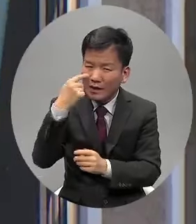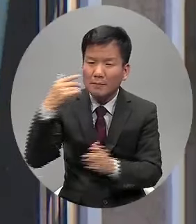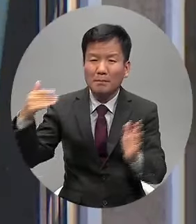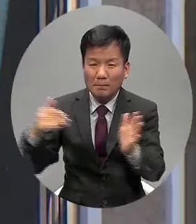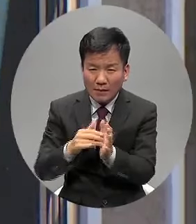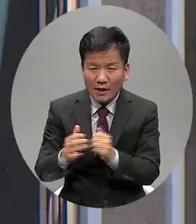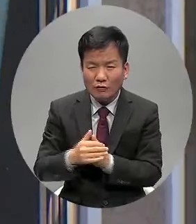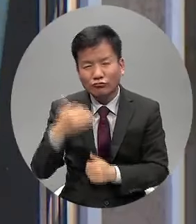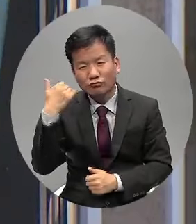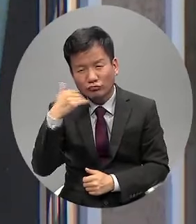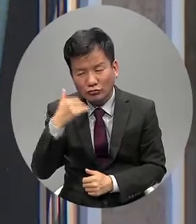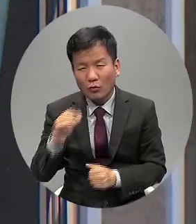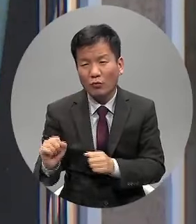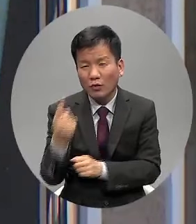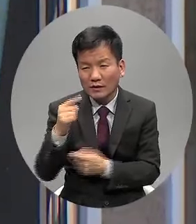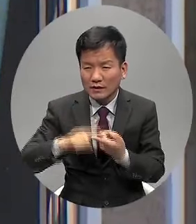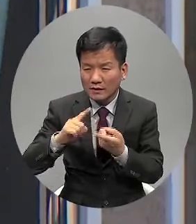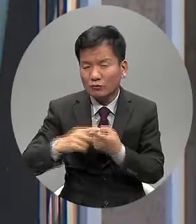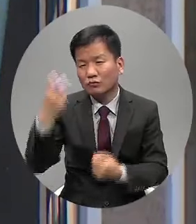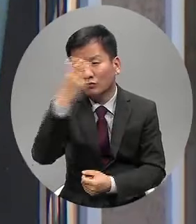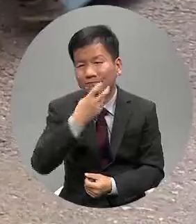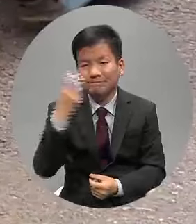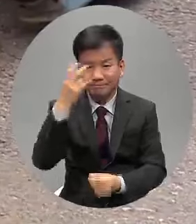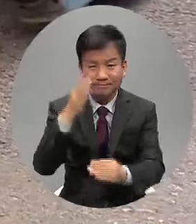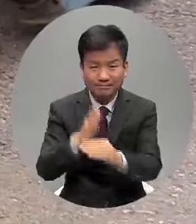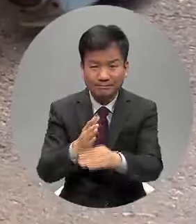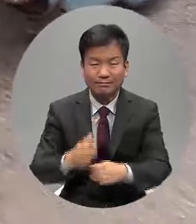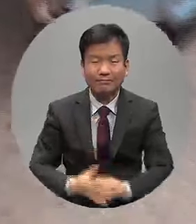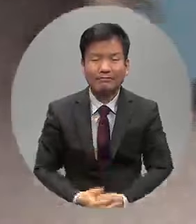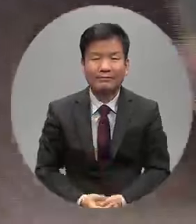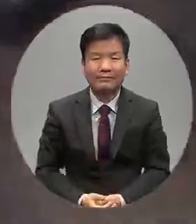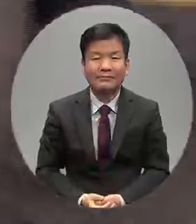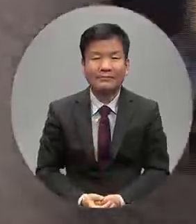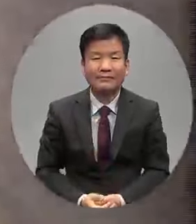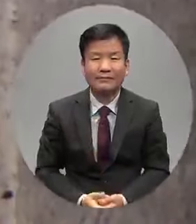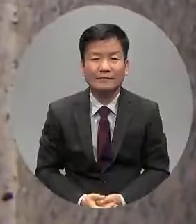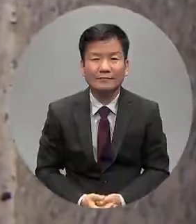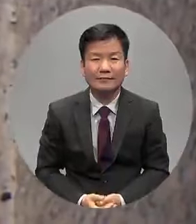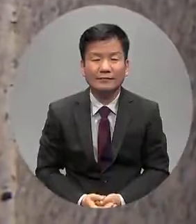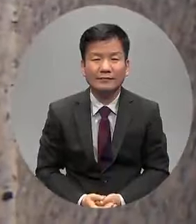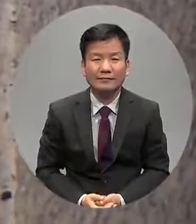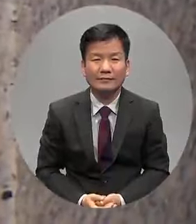확인하고 근본적인 사고 원인을 조사하고 있습니다. MBC 뉴스 이초원입니다.